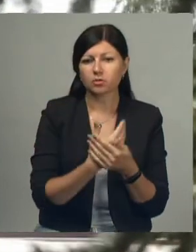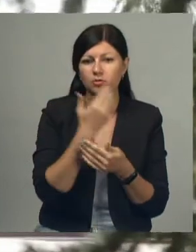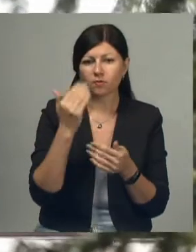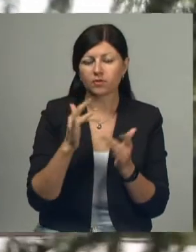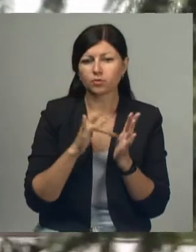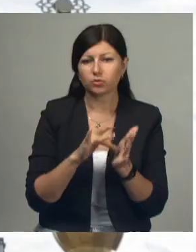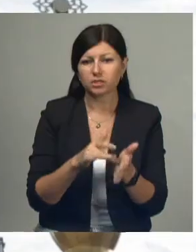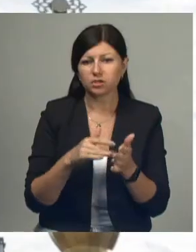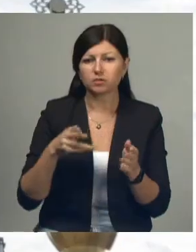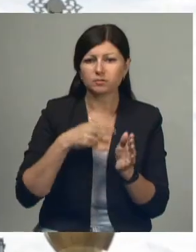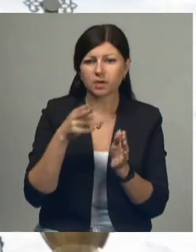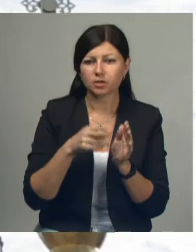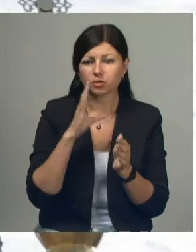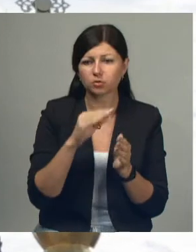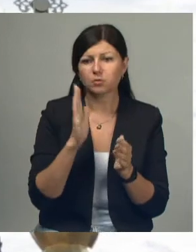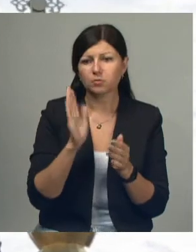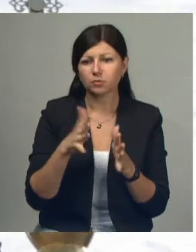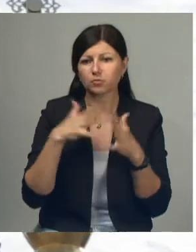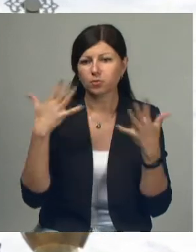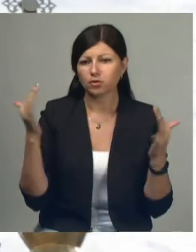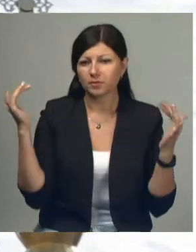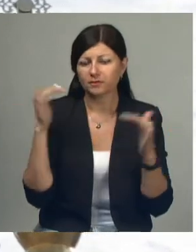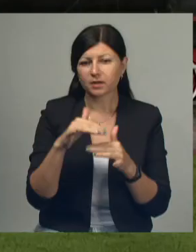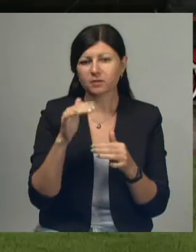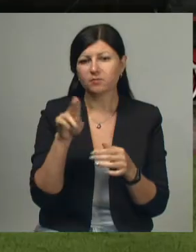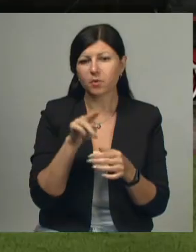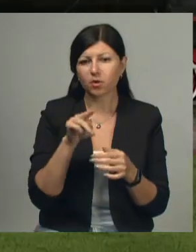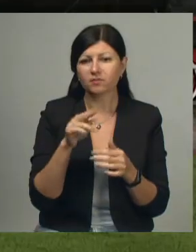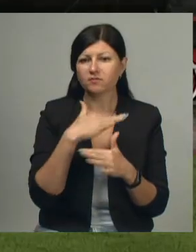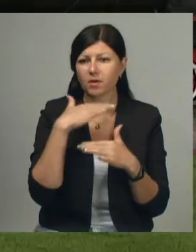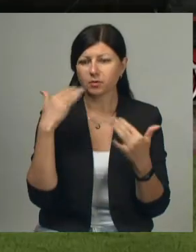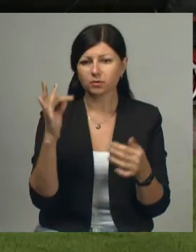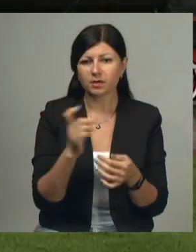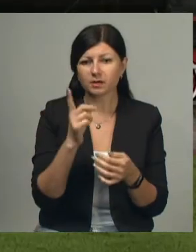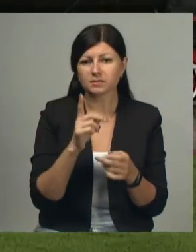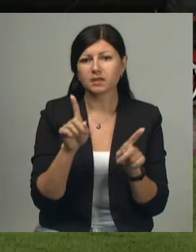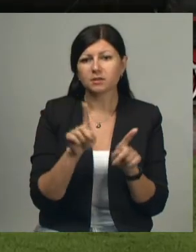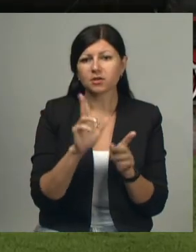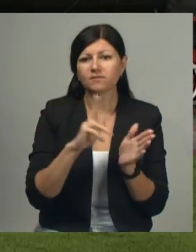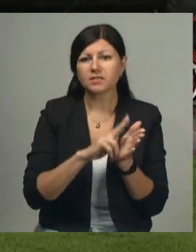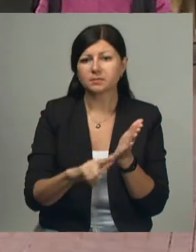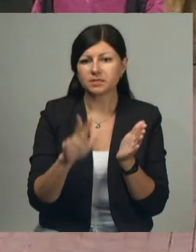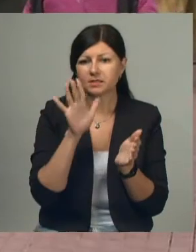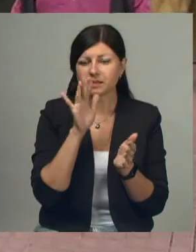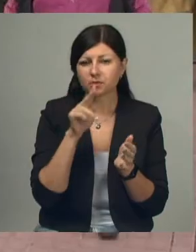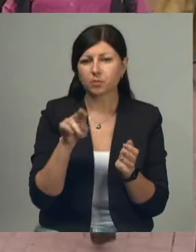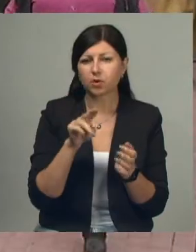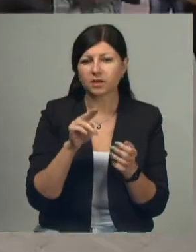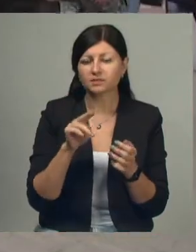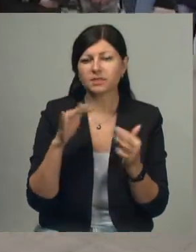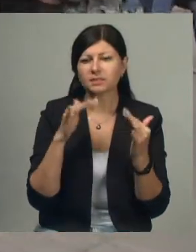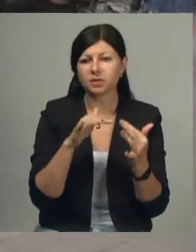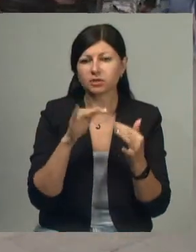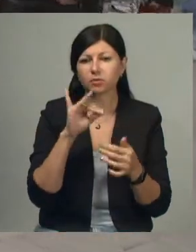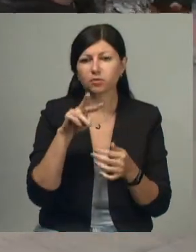и ретро-поезд смогут повысить туристическую привлекательность Прохоровки во много раз. Кроме того, к 80-летию Прохоровского сражения в июле